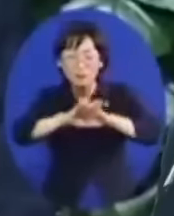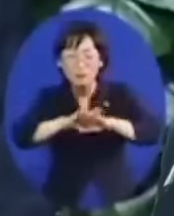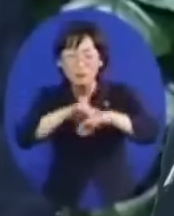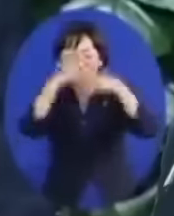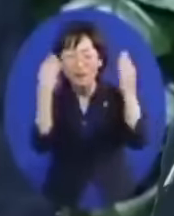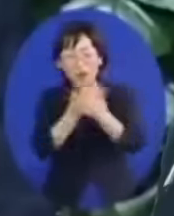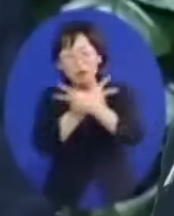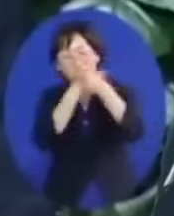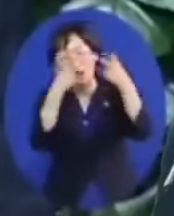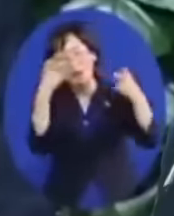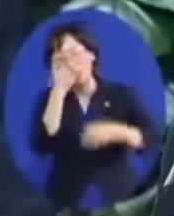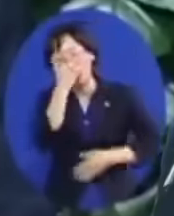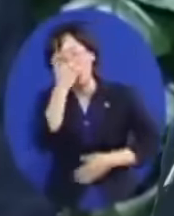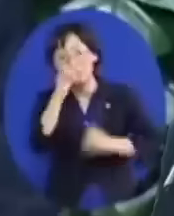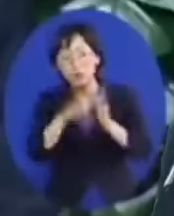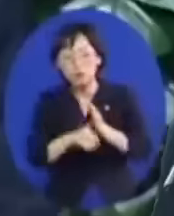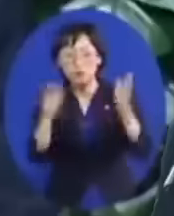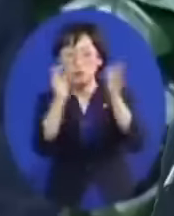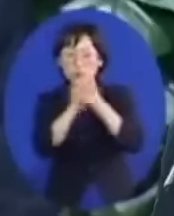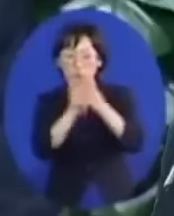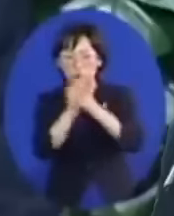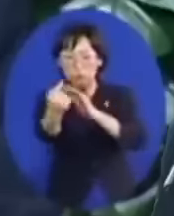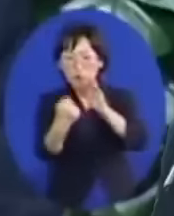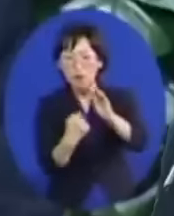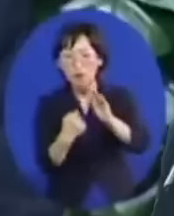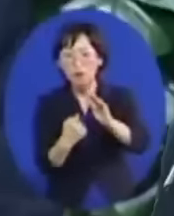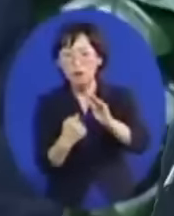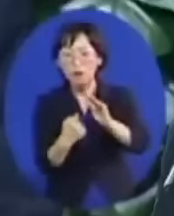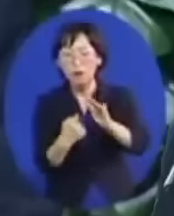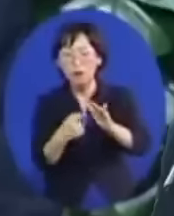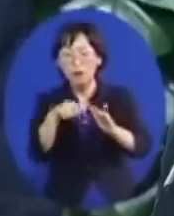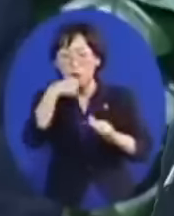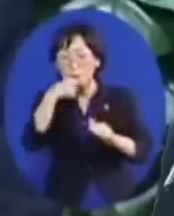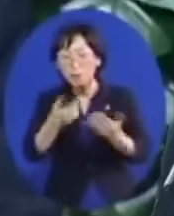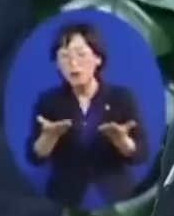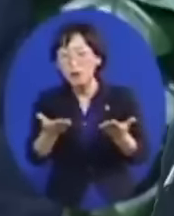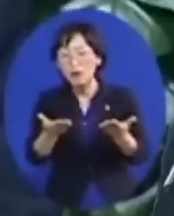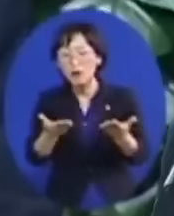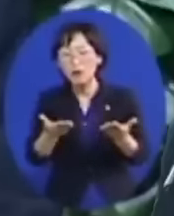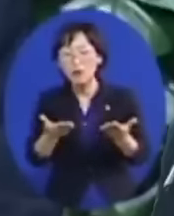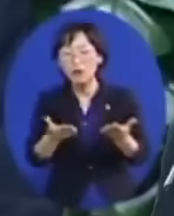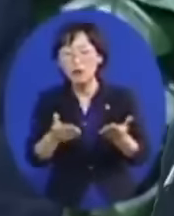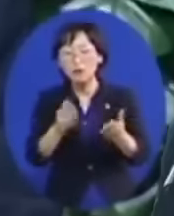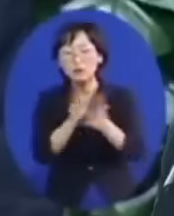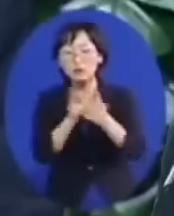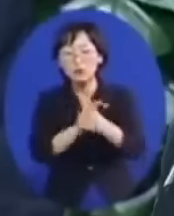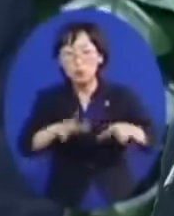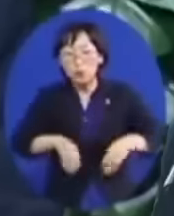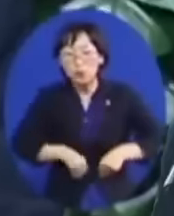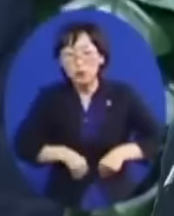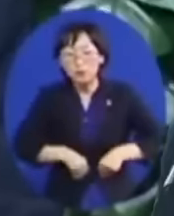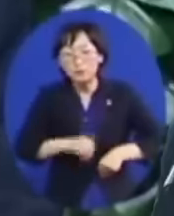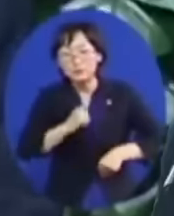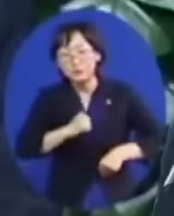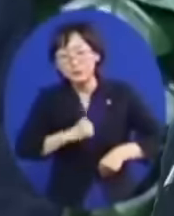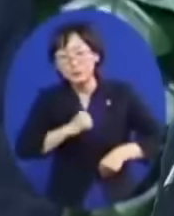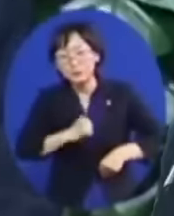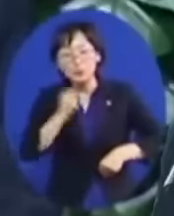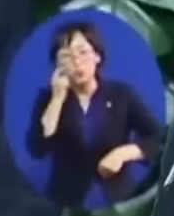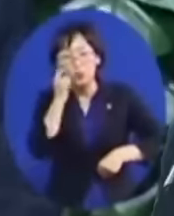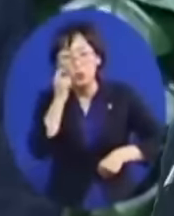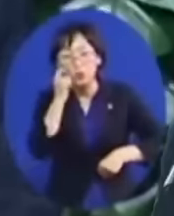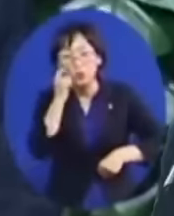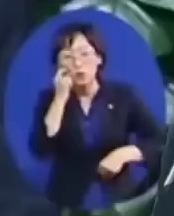잠들 때 친구가 왔는데 먹여 줄 것이었습니다. 친구는 배가 고파서 못 견딥니다.